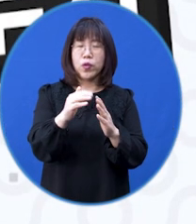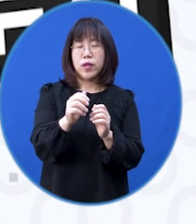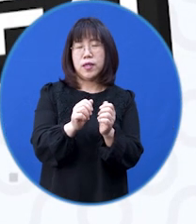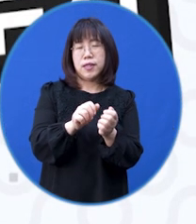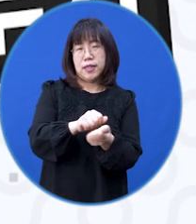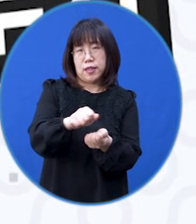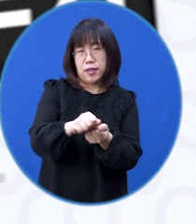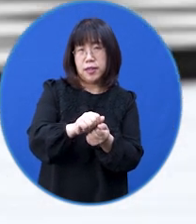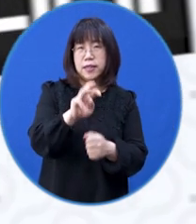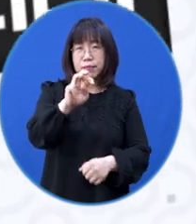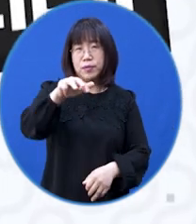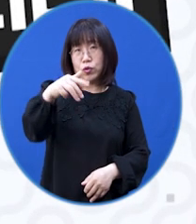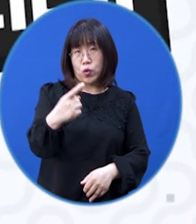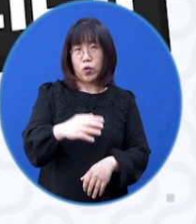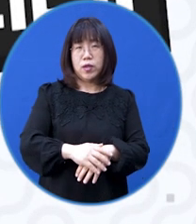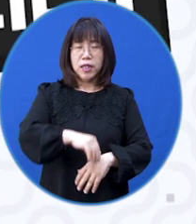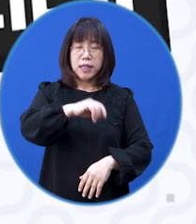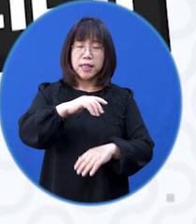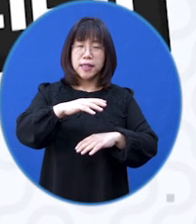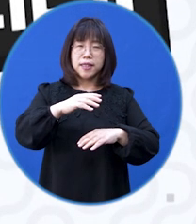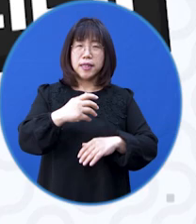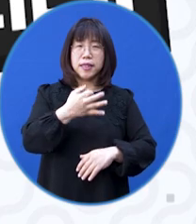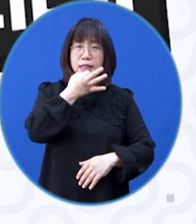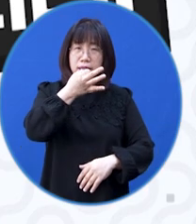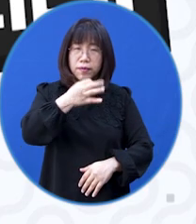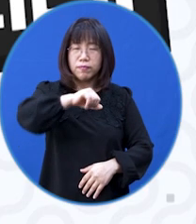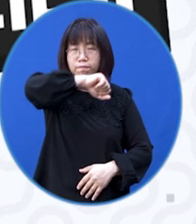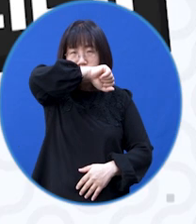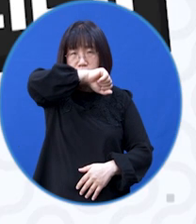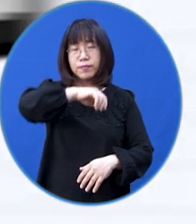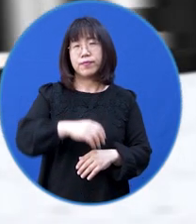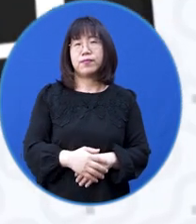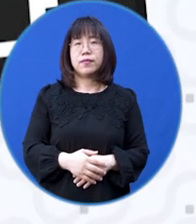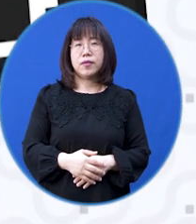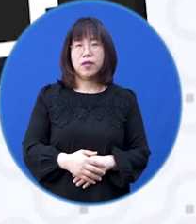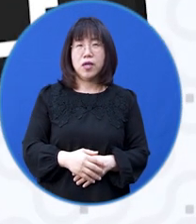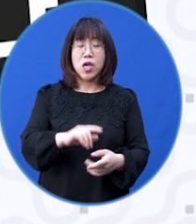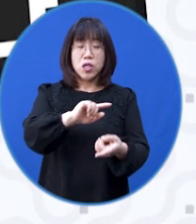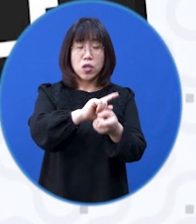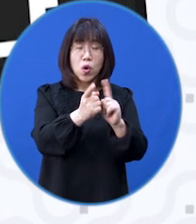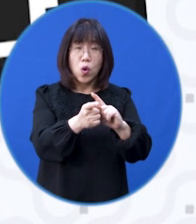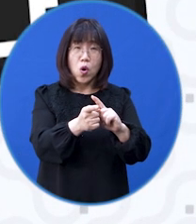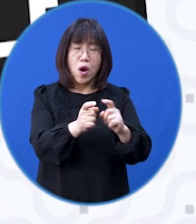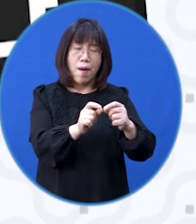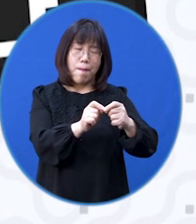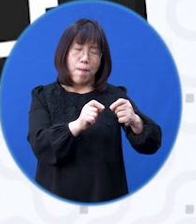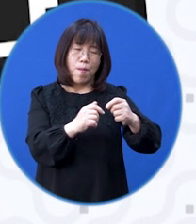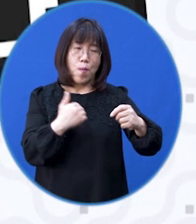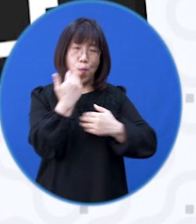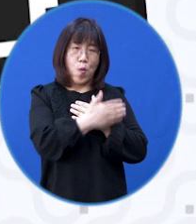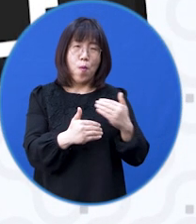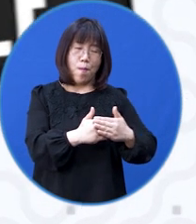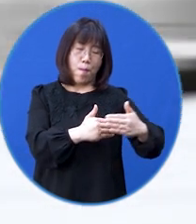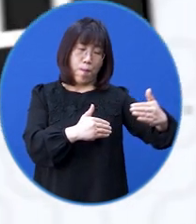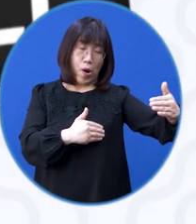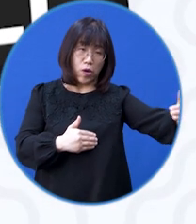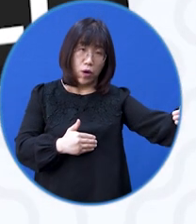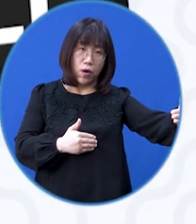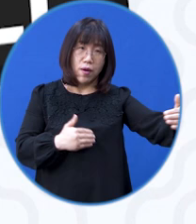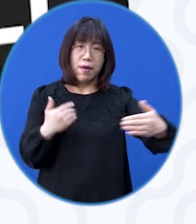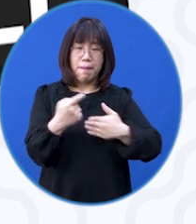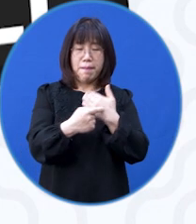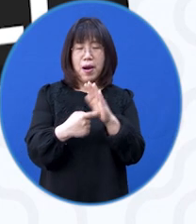간격 건강 거리 두기, 30초 손 씻기, 기침은 옷 소매, 매일 두 번 이상 환기, 주기적